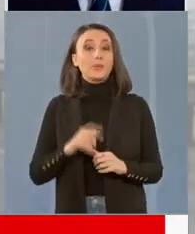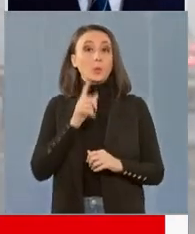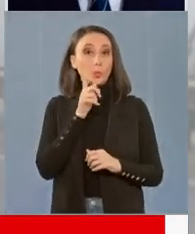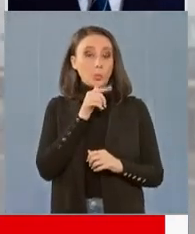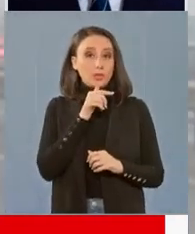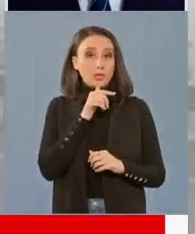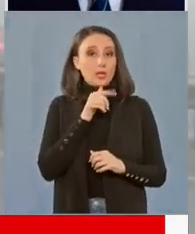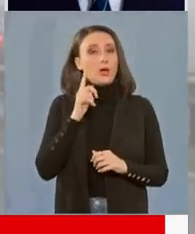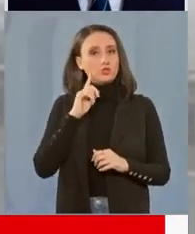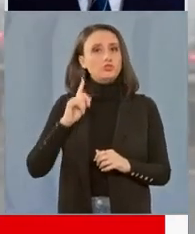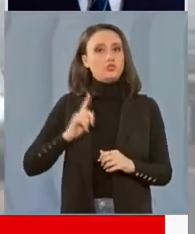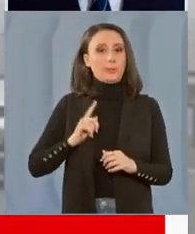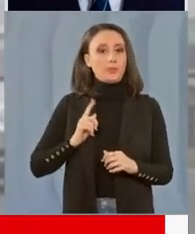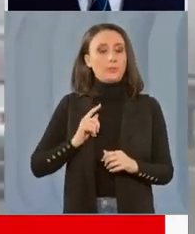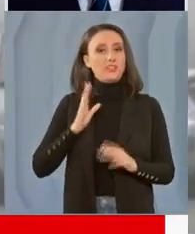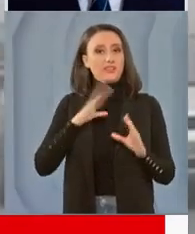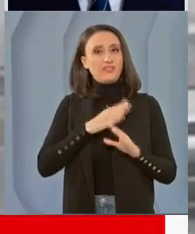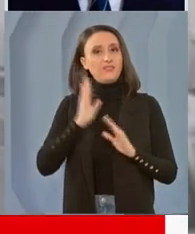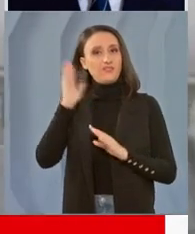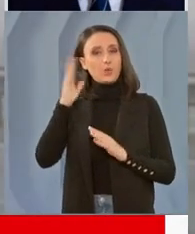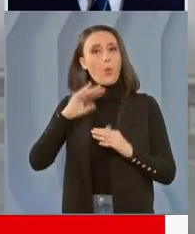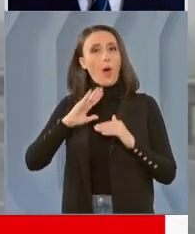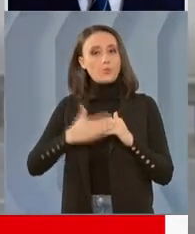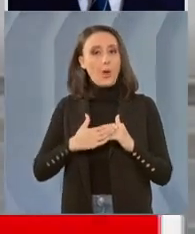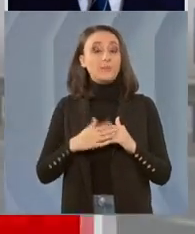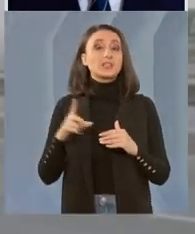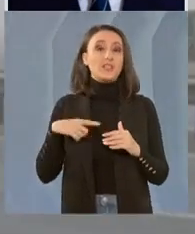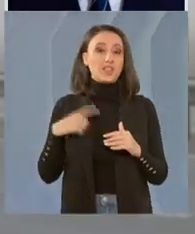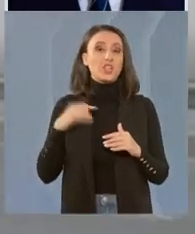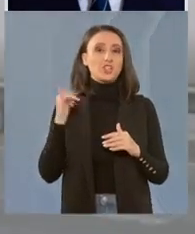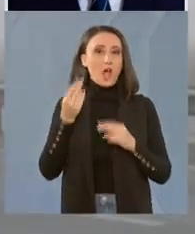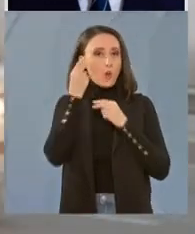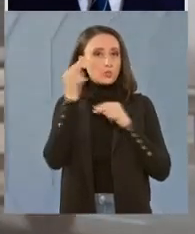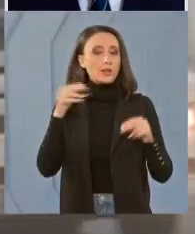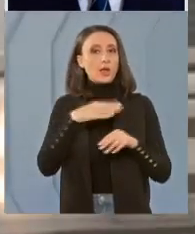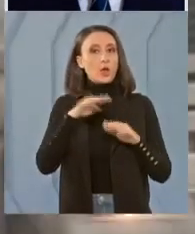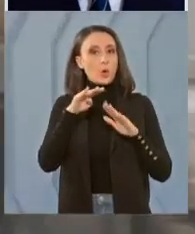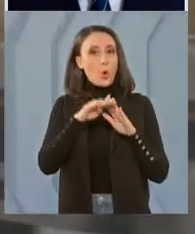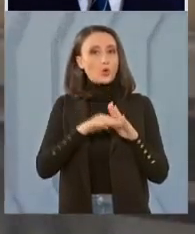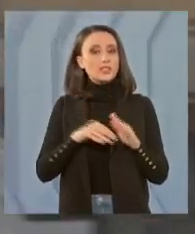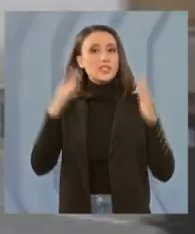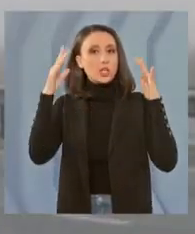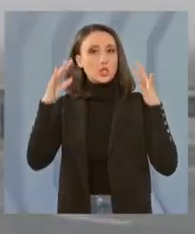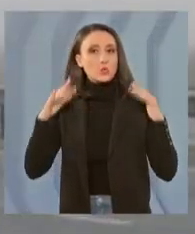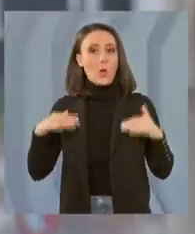unde ne așteptăm în viitorul foarte apropiat să fie și semnalate condiții de ninsori.